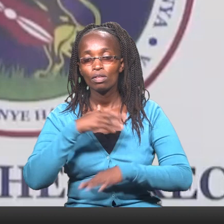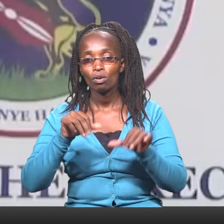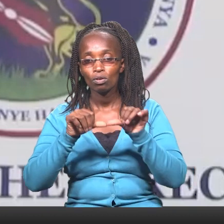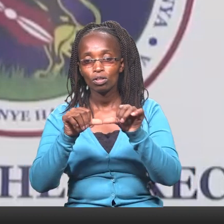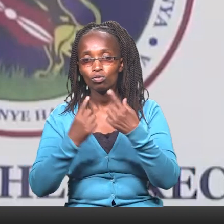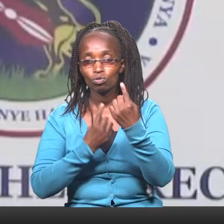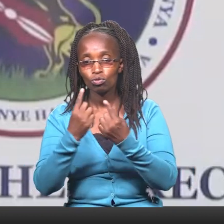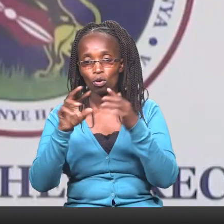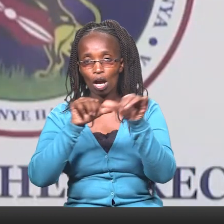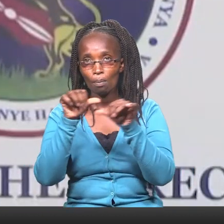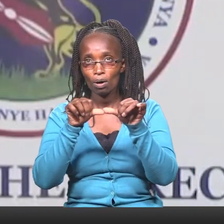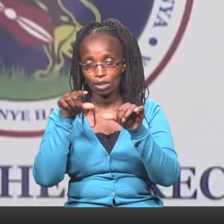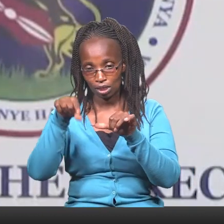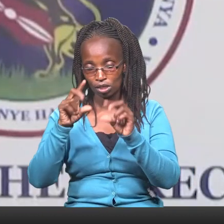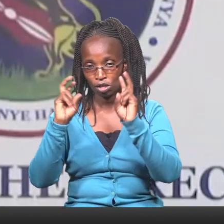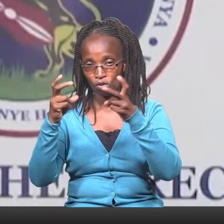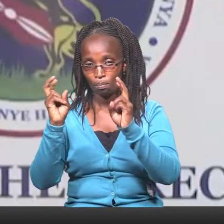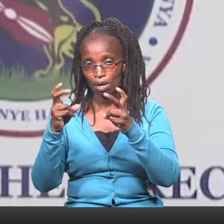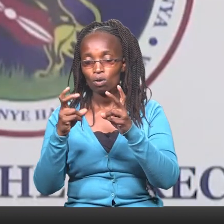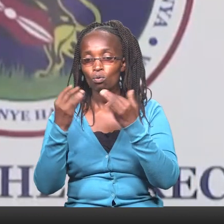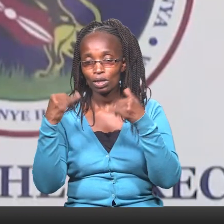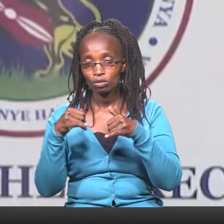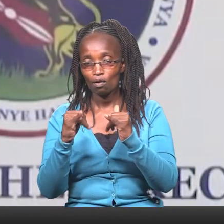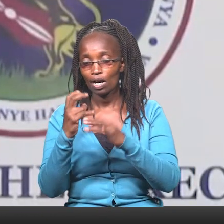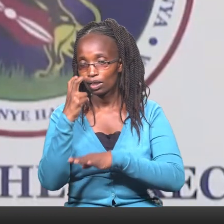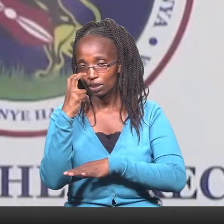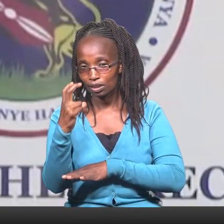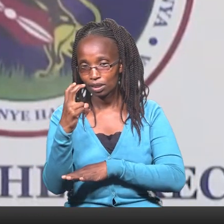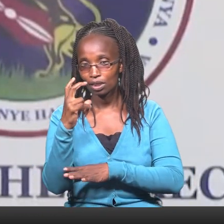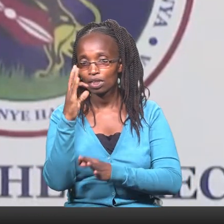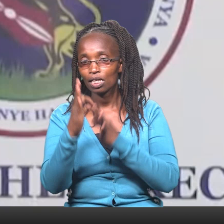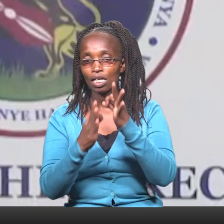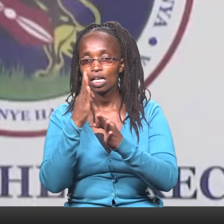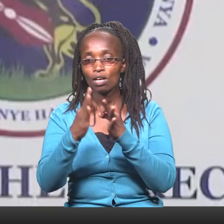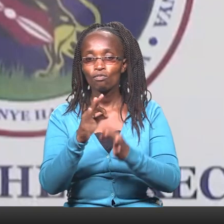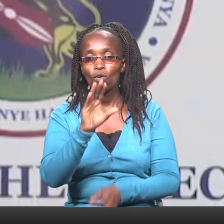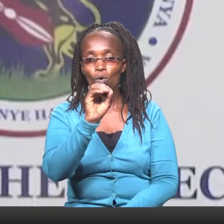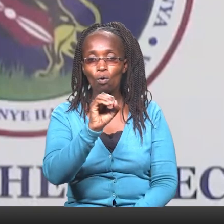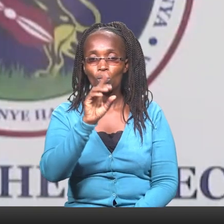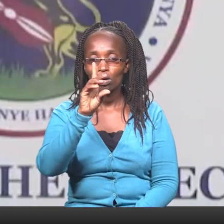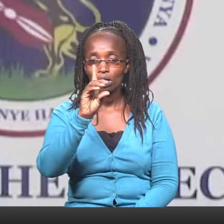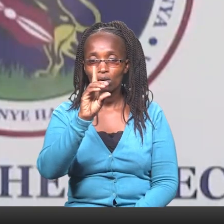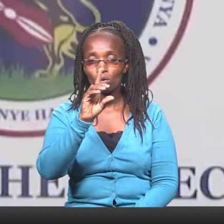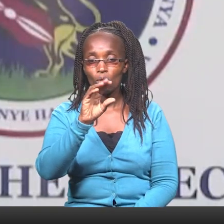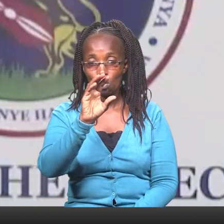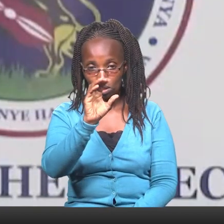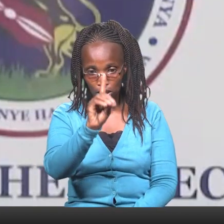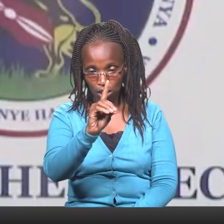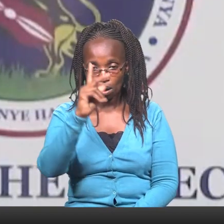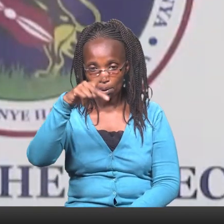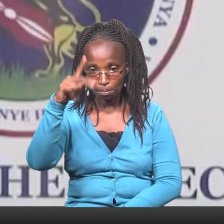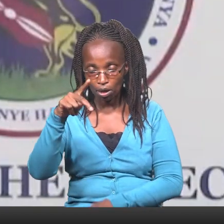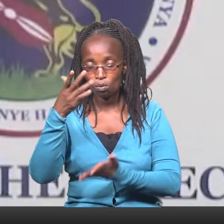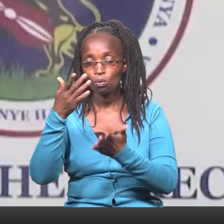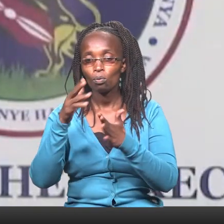tumeweka emphasis kwa hili jambo, ya kwamba tujaribu kuona kama ODPP tunasimamia